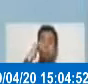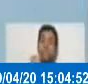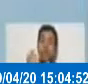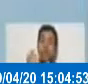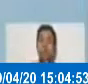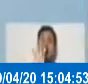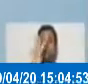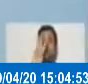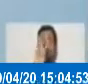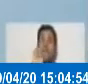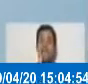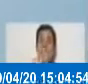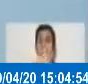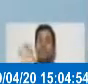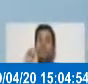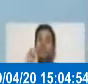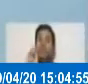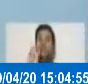358,324টি ব্যক্তিগত সুরক্ষা সামগ্রী।